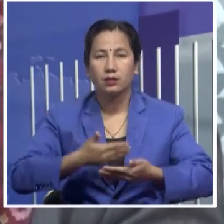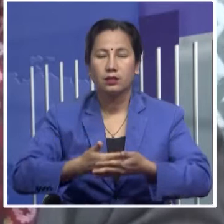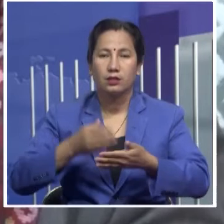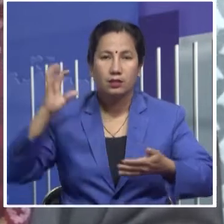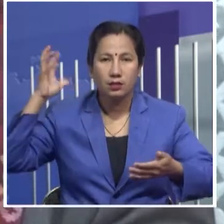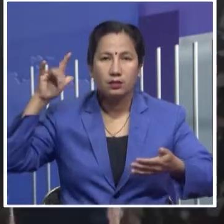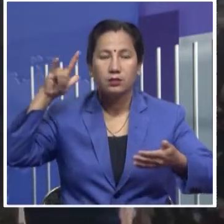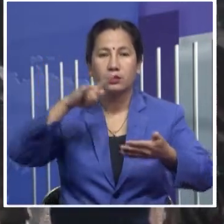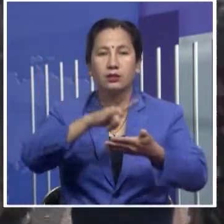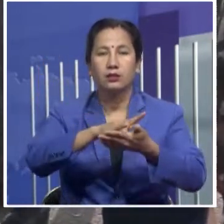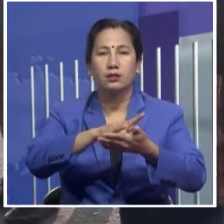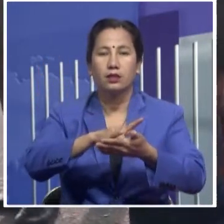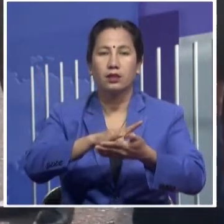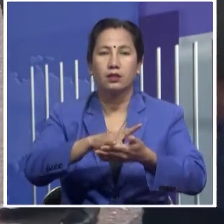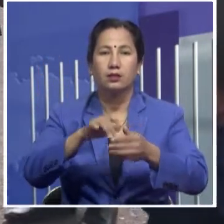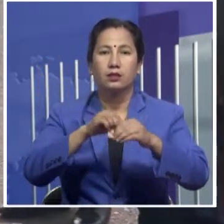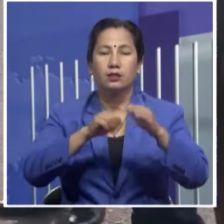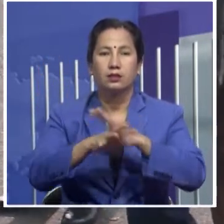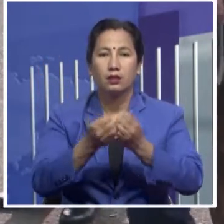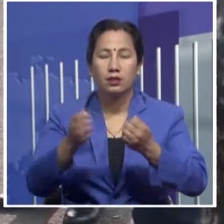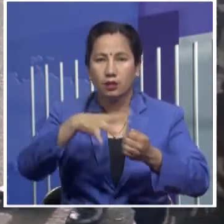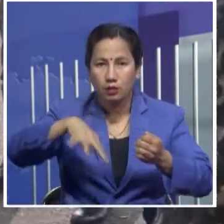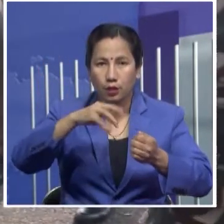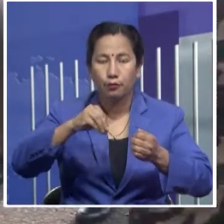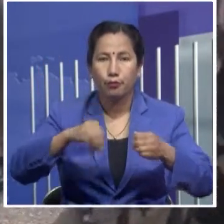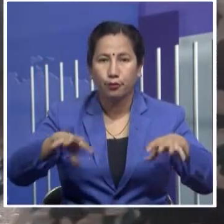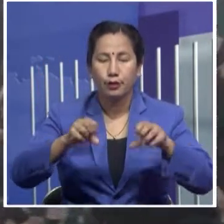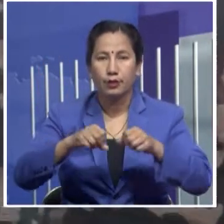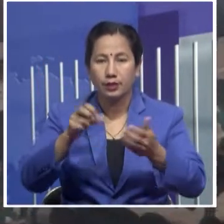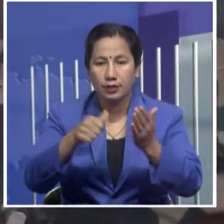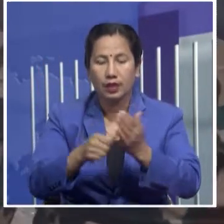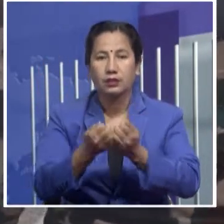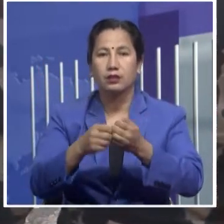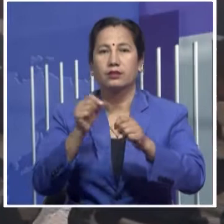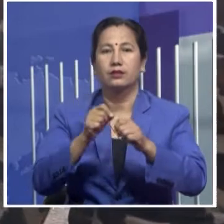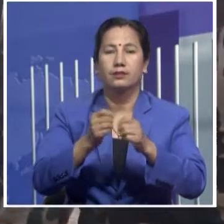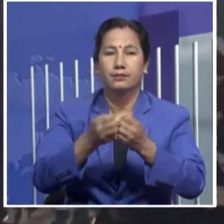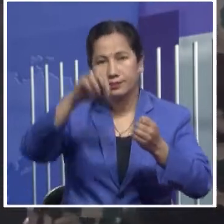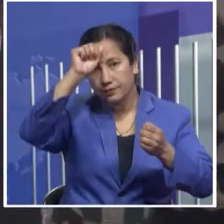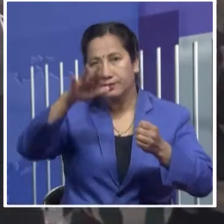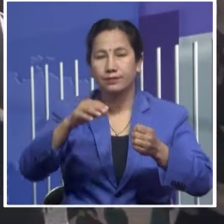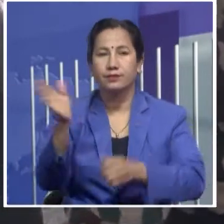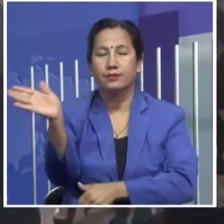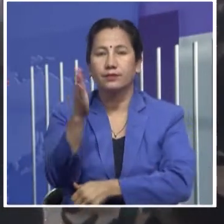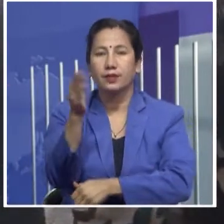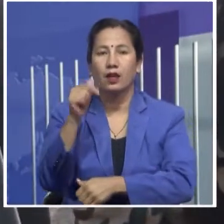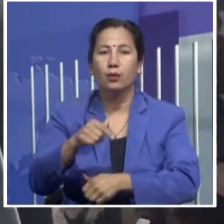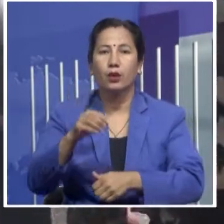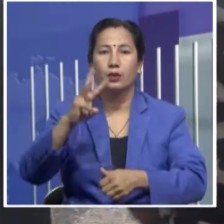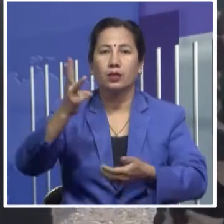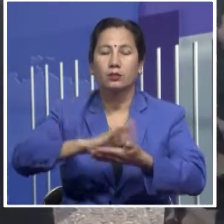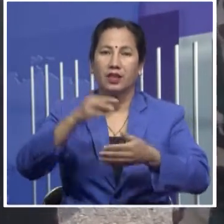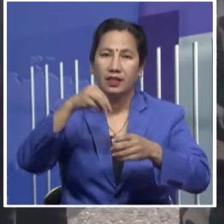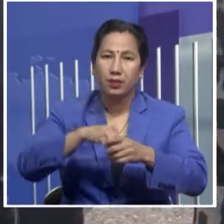विमानस्थलबाट क्यालिब्रेसन फ्लाइट सञ्चालन गरी सम्पूर्ण प्राविधिक परीक्षण गरिने तयारी भइरहेको जानकारी दिँदै मन्त्री आलेले अबको